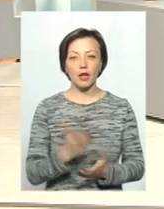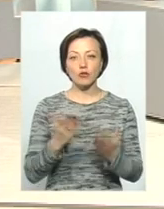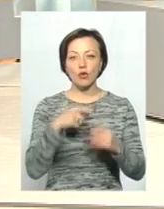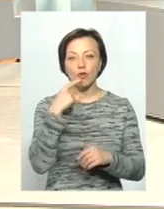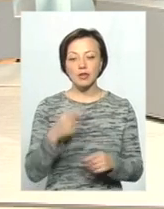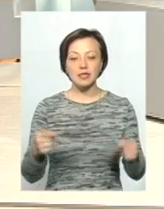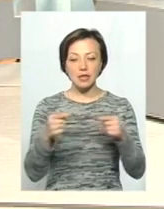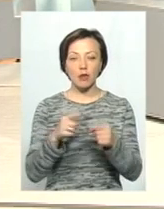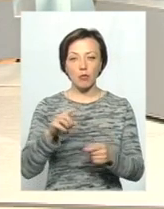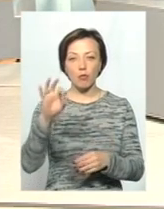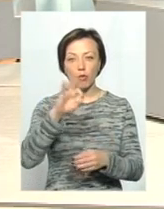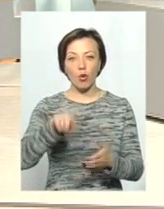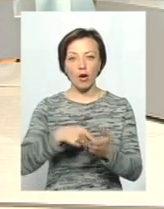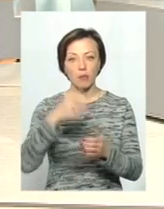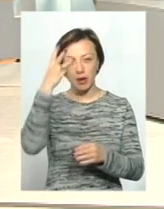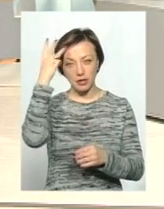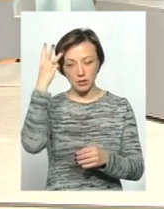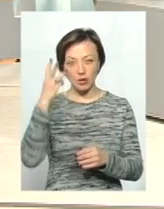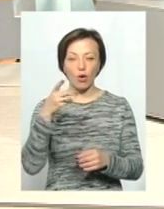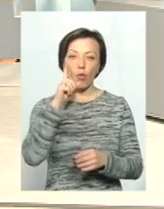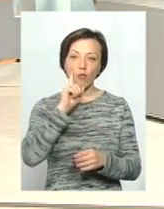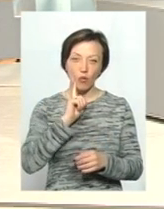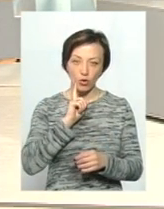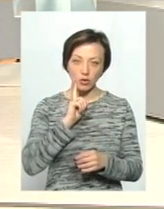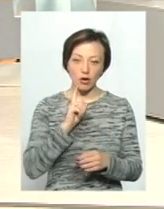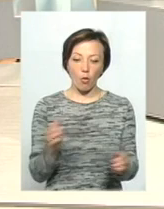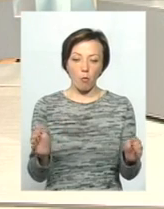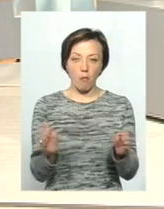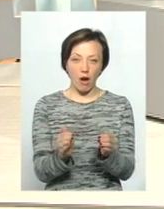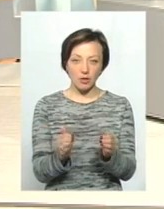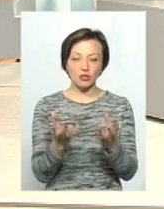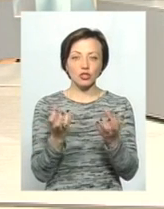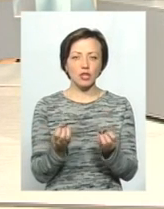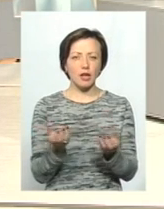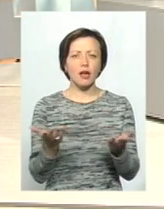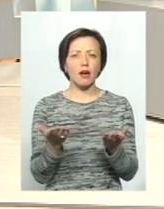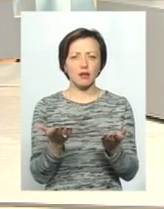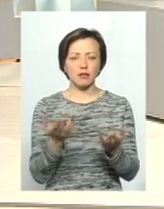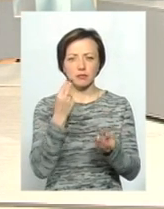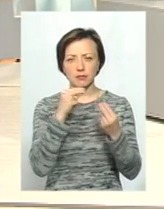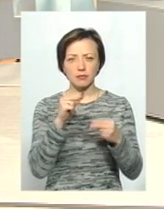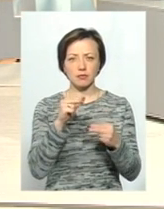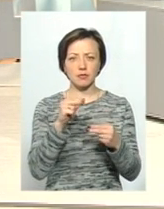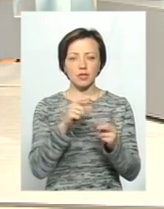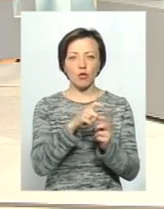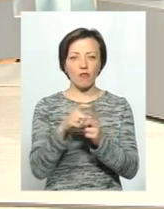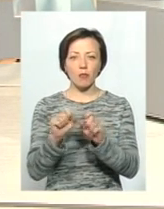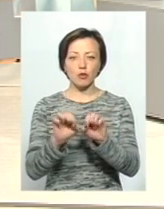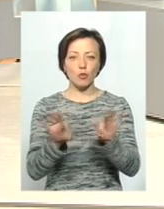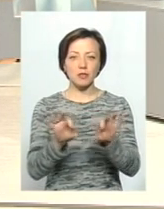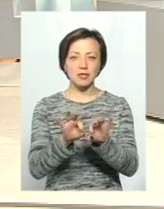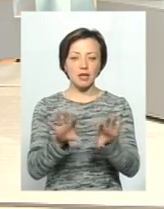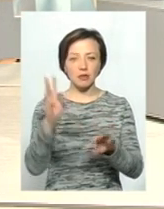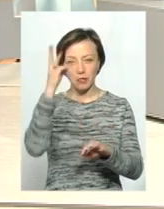про Хмельницький, комфорт, компактність, ще що, якими словами можна описати